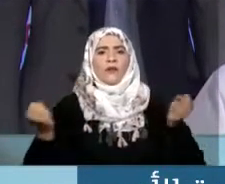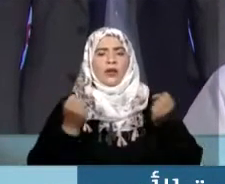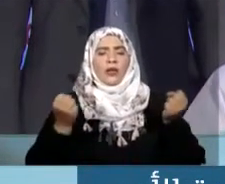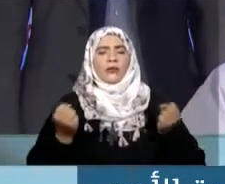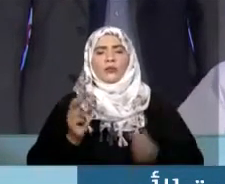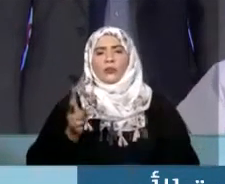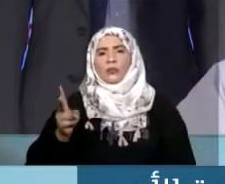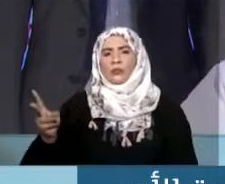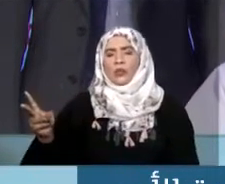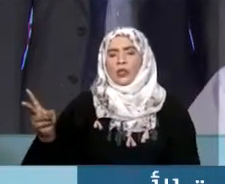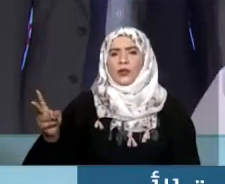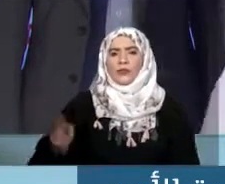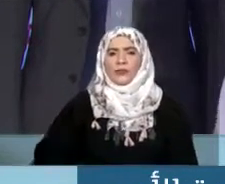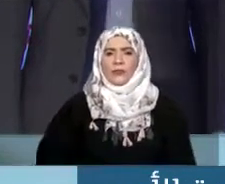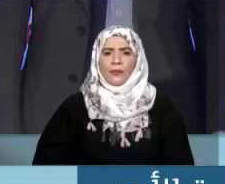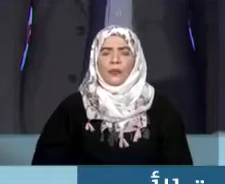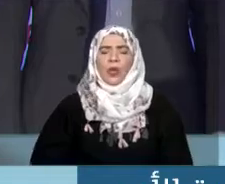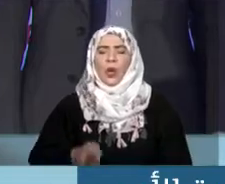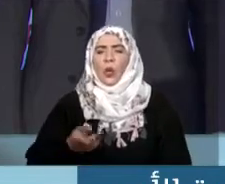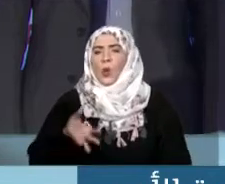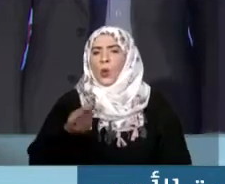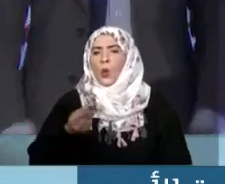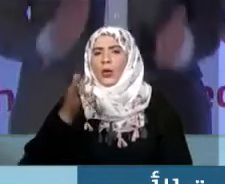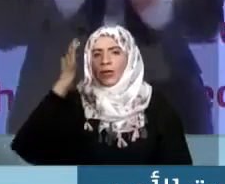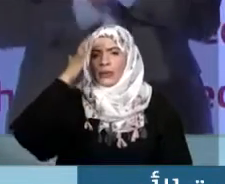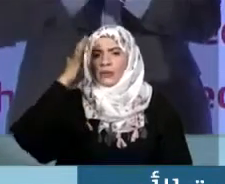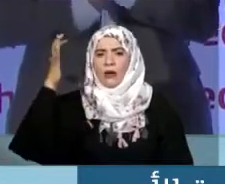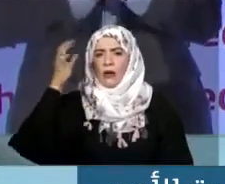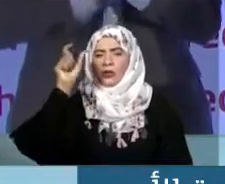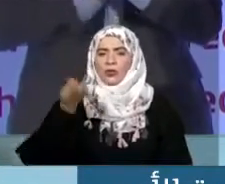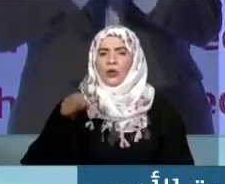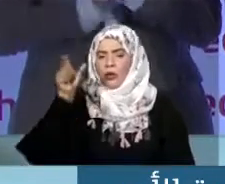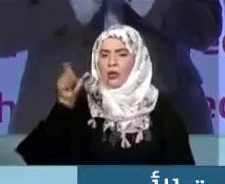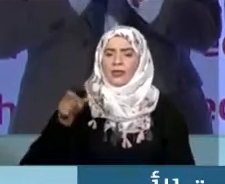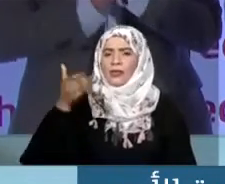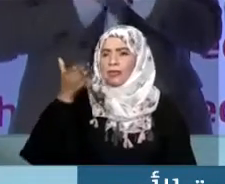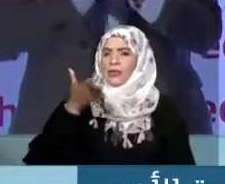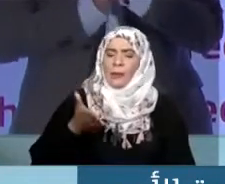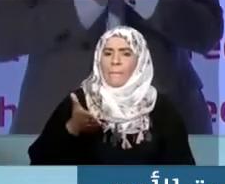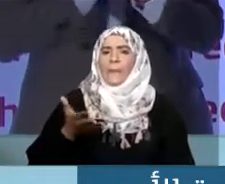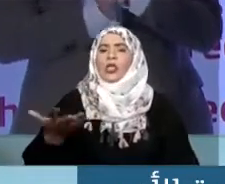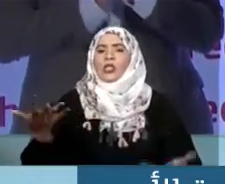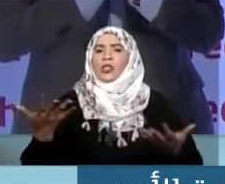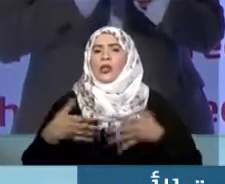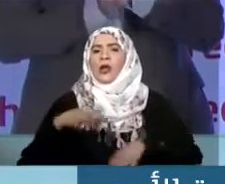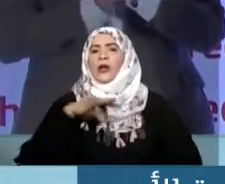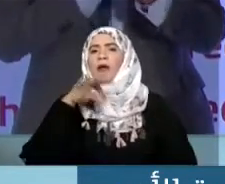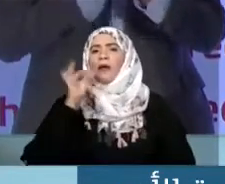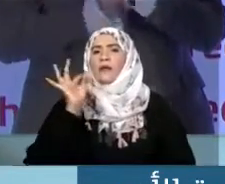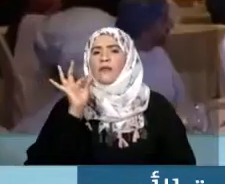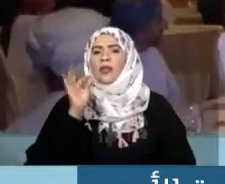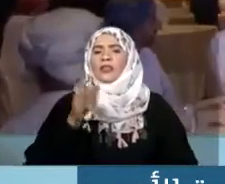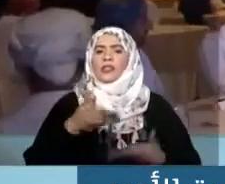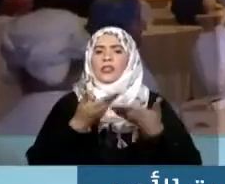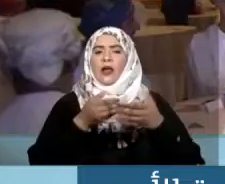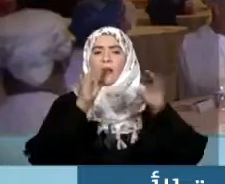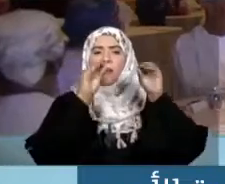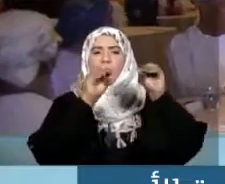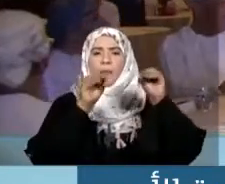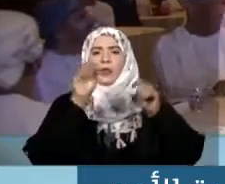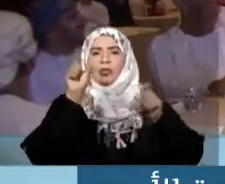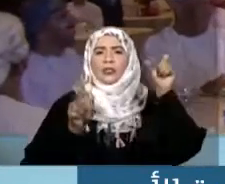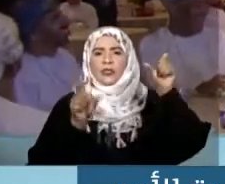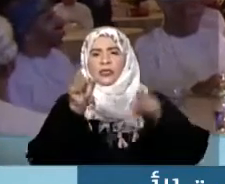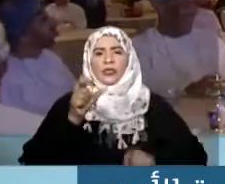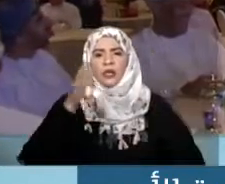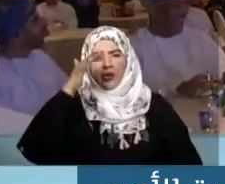وهناك أيضا تواجد لعدد من الخبراء من الشركة الذين سيتفاعلوا مع المدربين